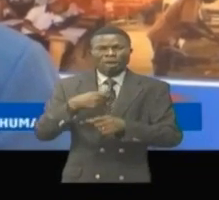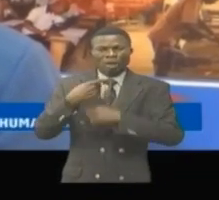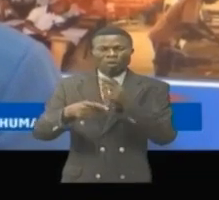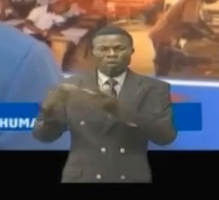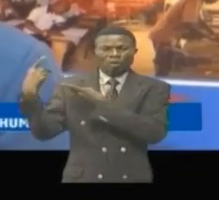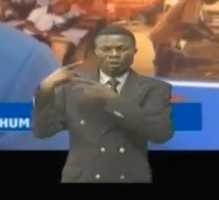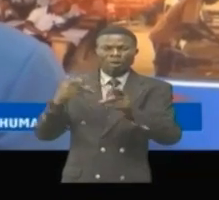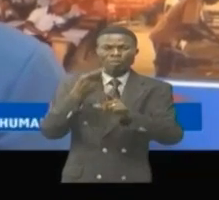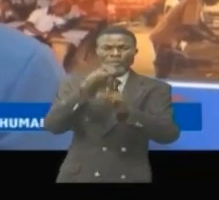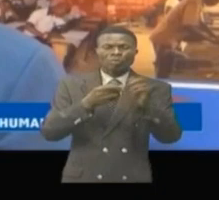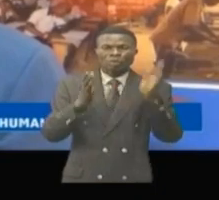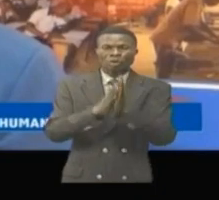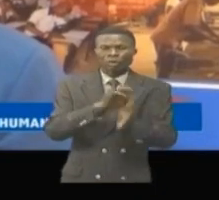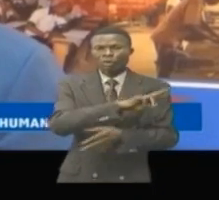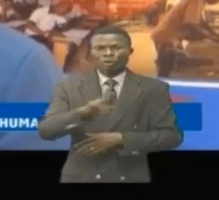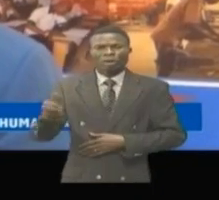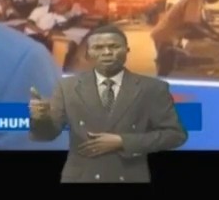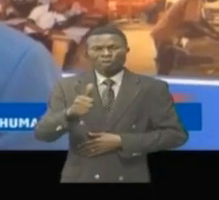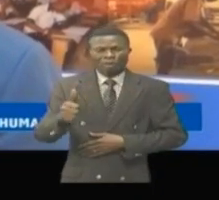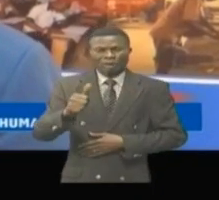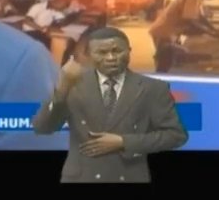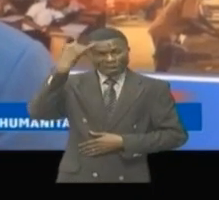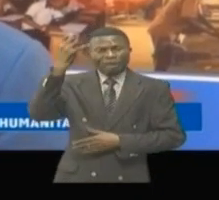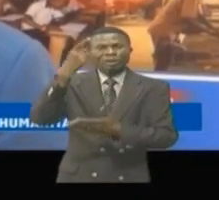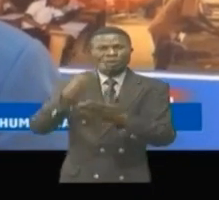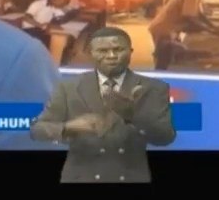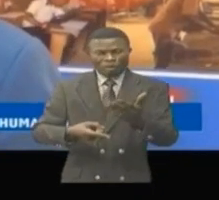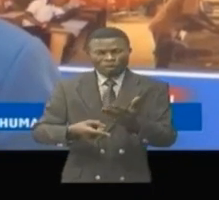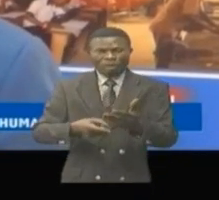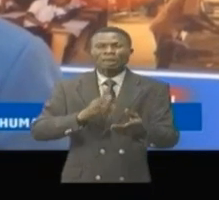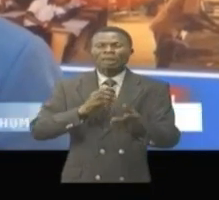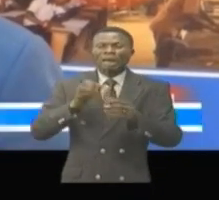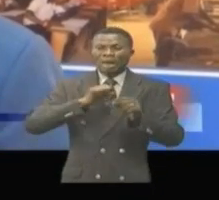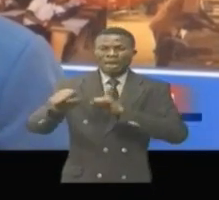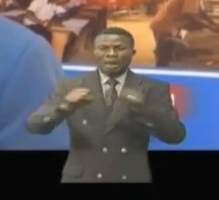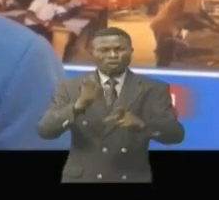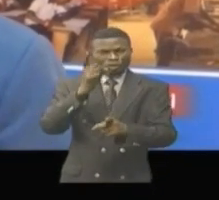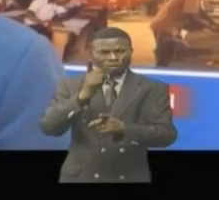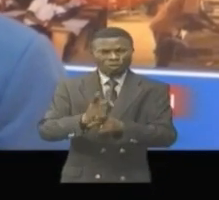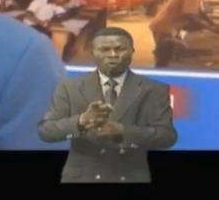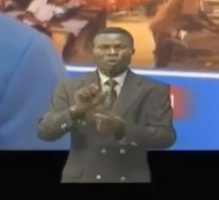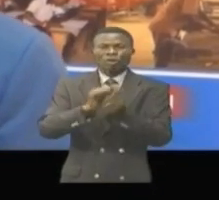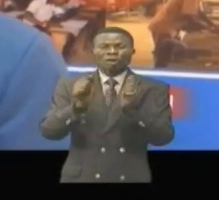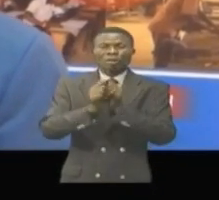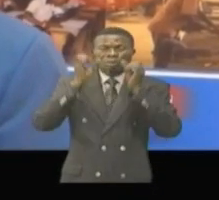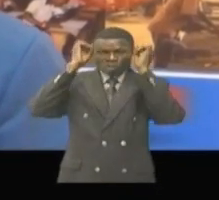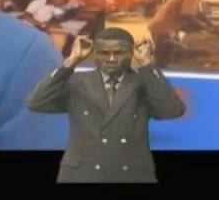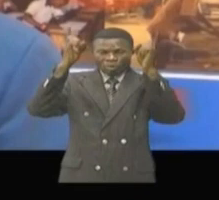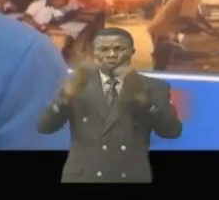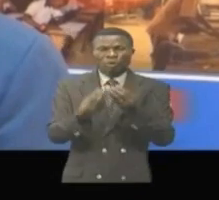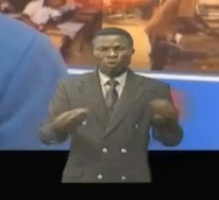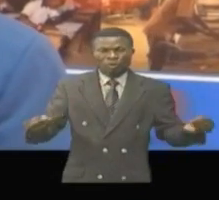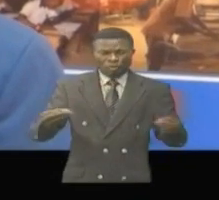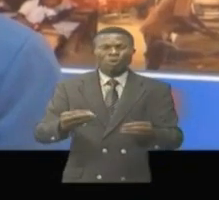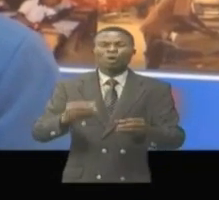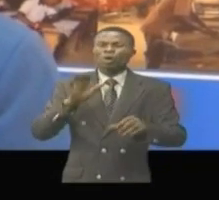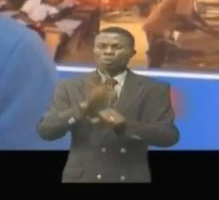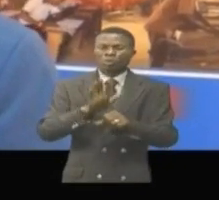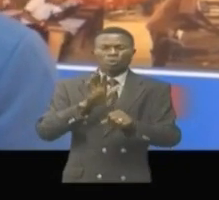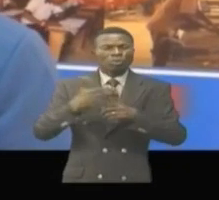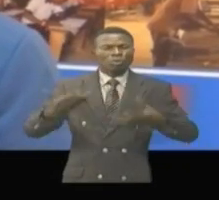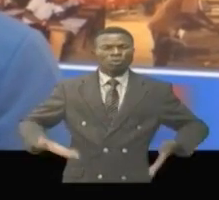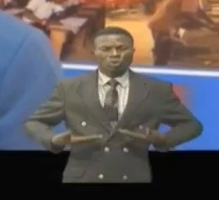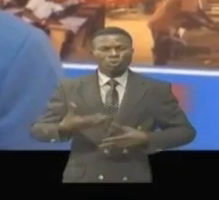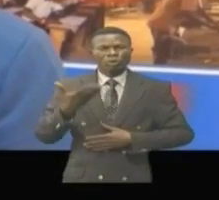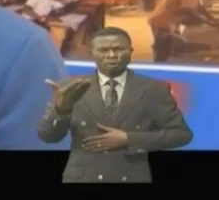2021 et qui vise à initier un nouveau diagnostic du secteur de l'éducation est à saluer à tous